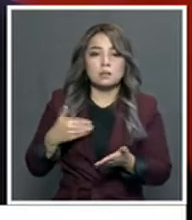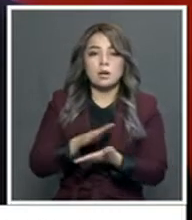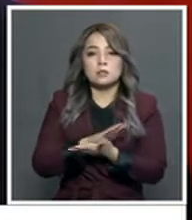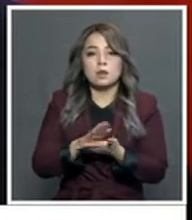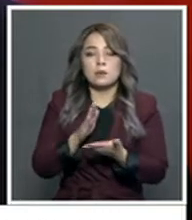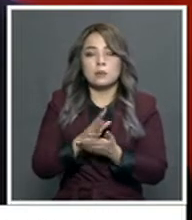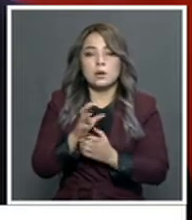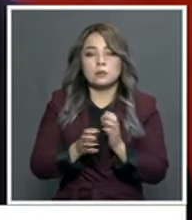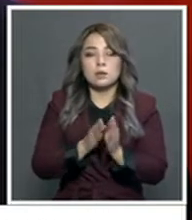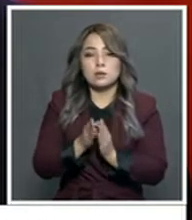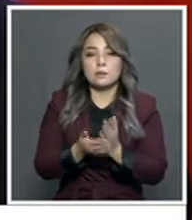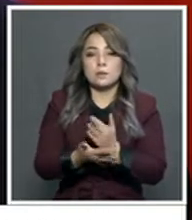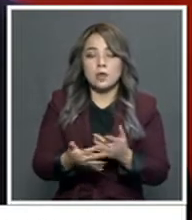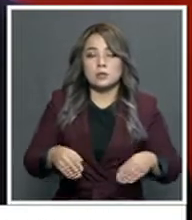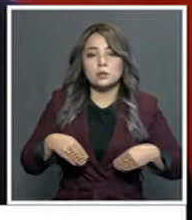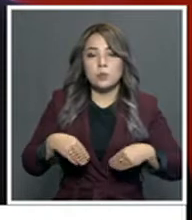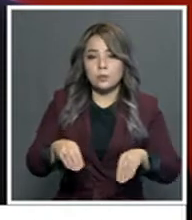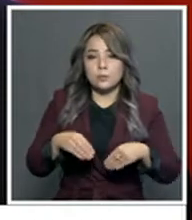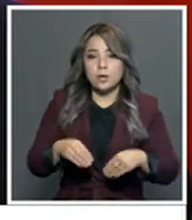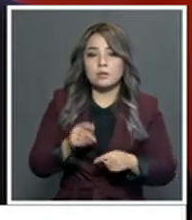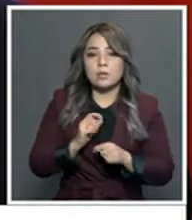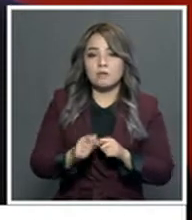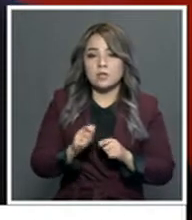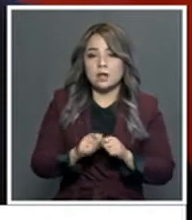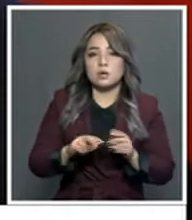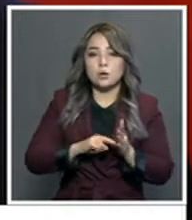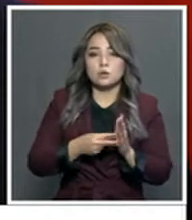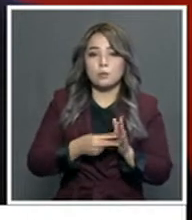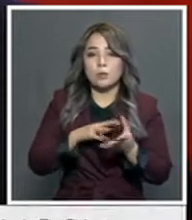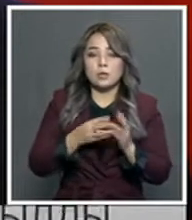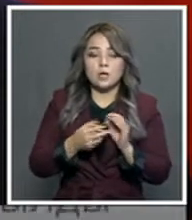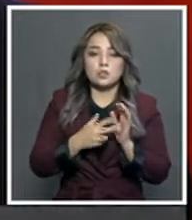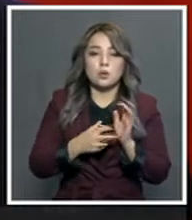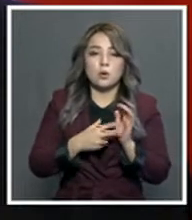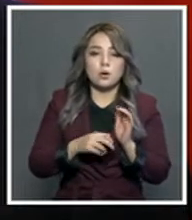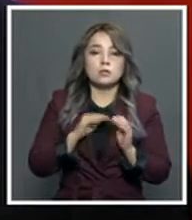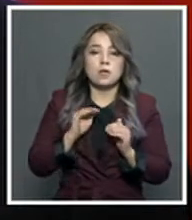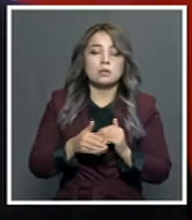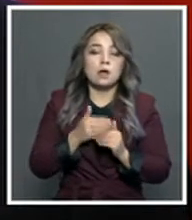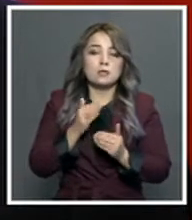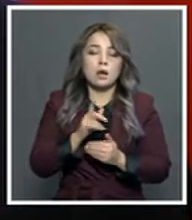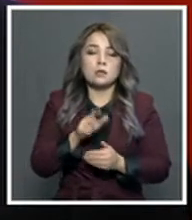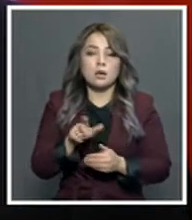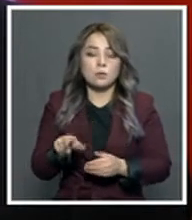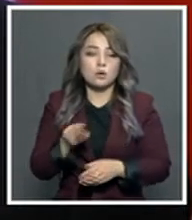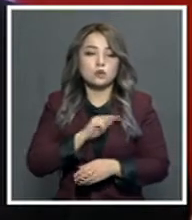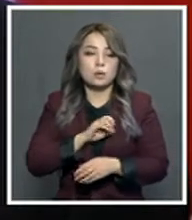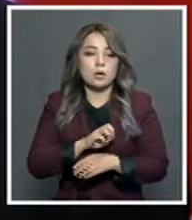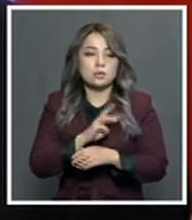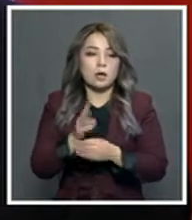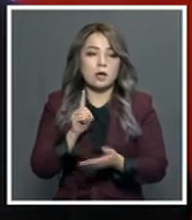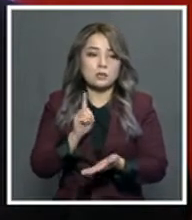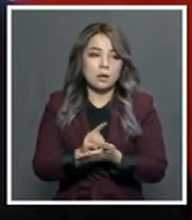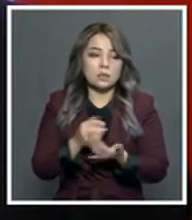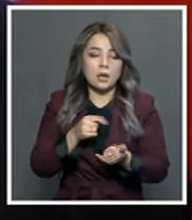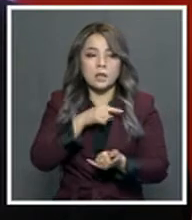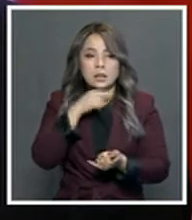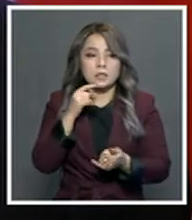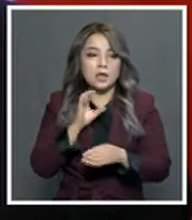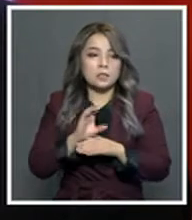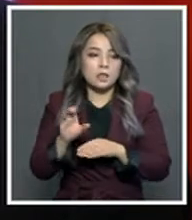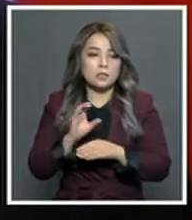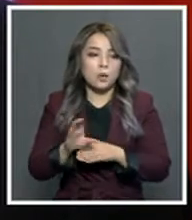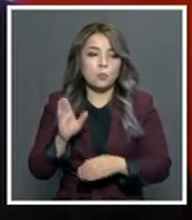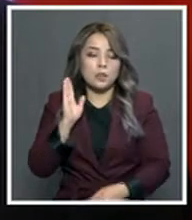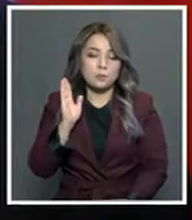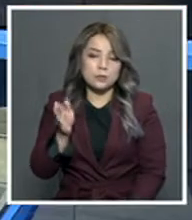көкөніс өсіріп өңдейміз. Инвестициялық жоба толық іске қосылғанда 800 адам жұмыспен қамтылмақ. Өнімдеріміздің негізгі бөлігін Ресейге импорттаймыз.